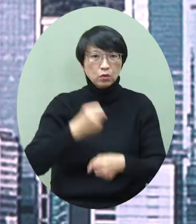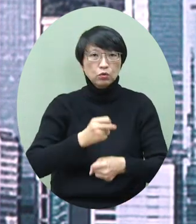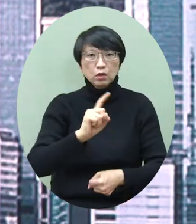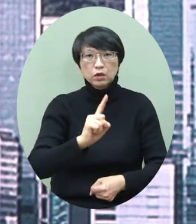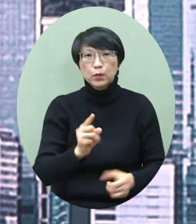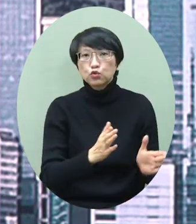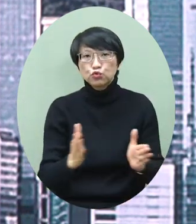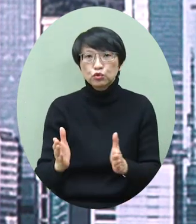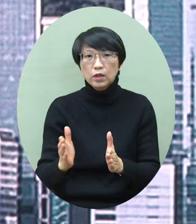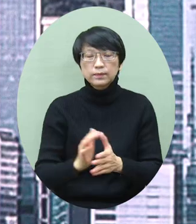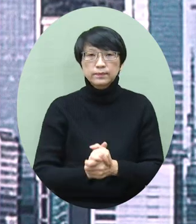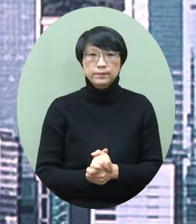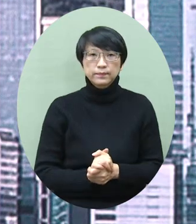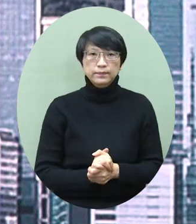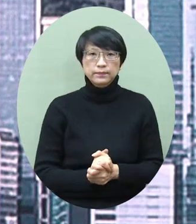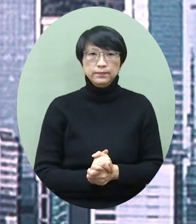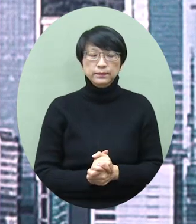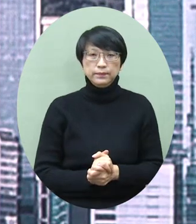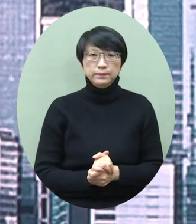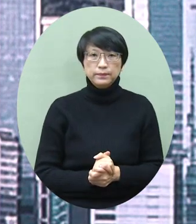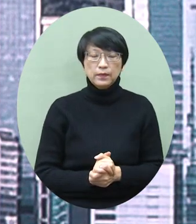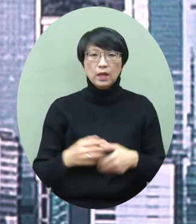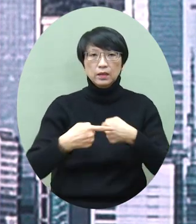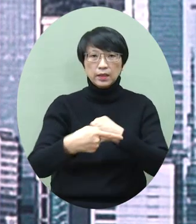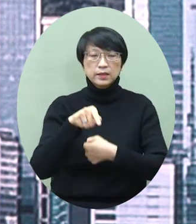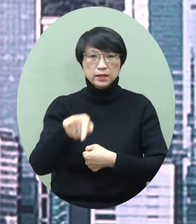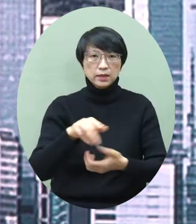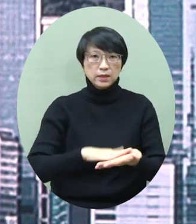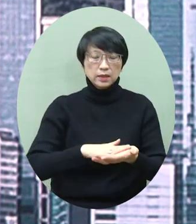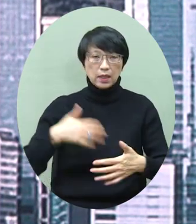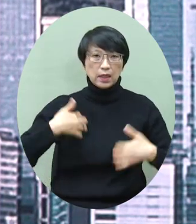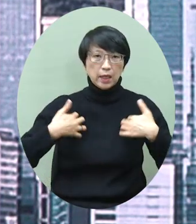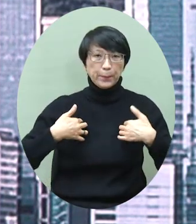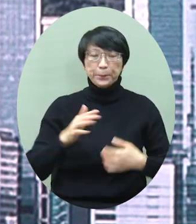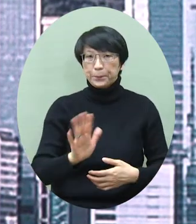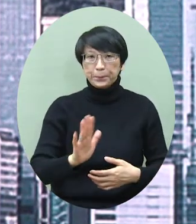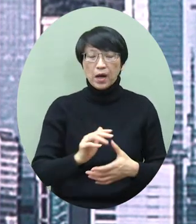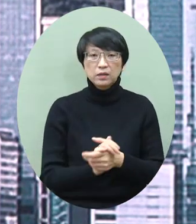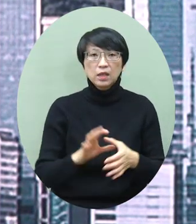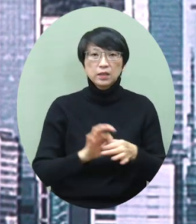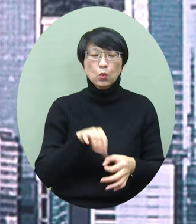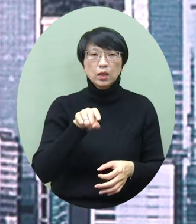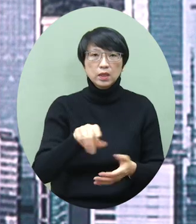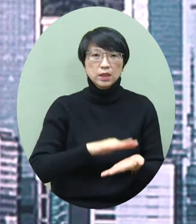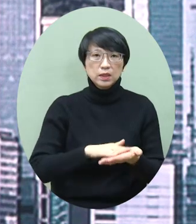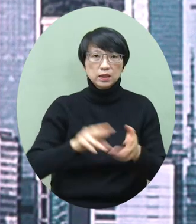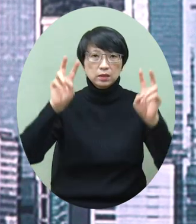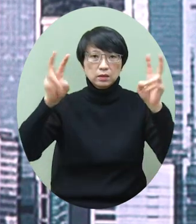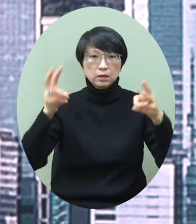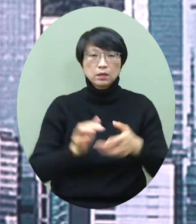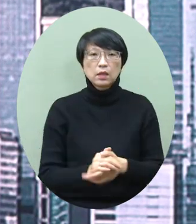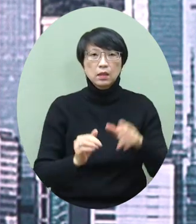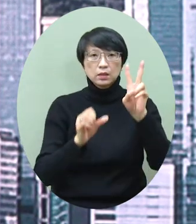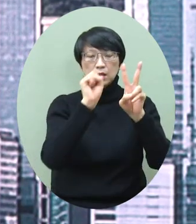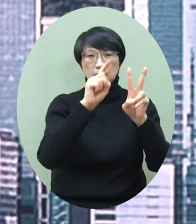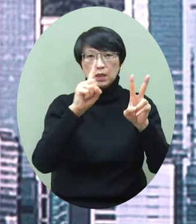咧？唔該。 好啊，第一咧就係今次呢個工作咧就唔係急嘅。相關呢個議題咧，其實早於